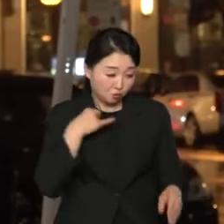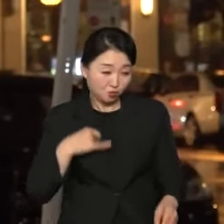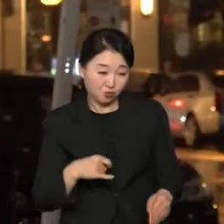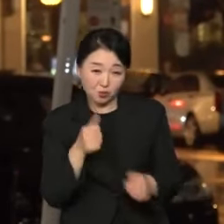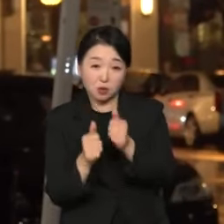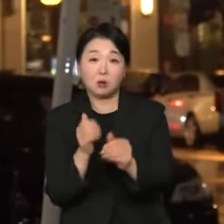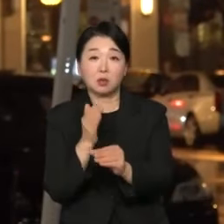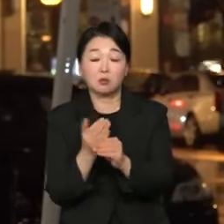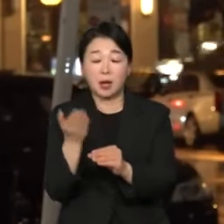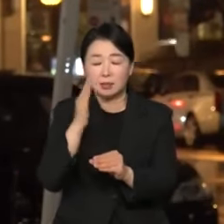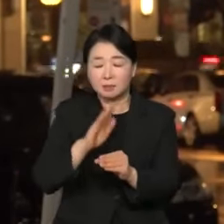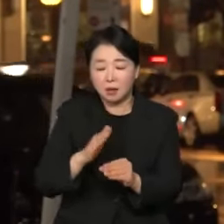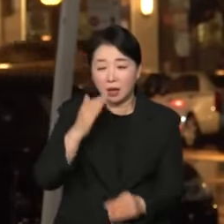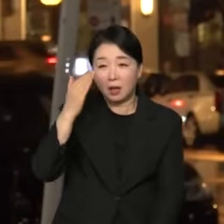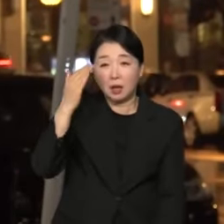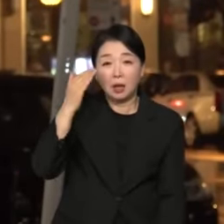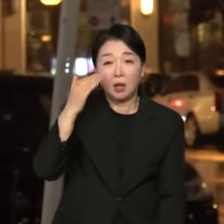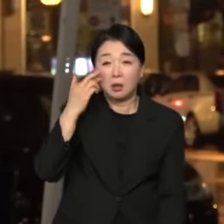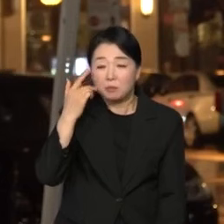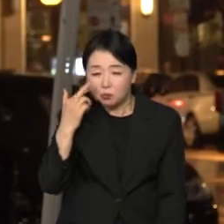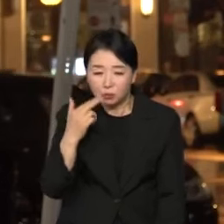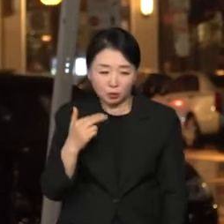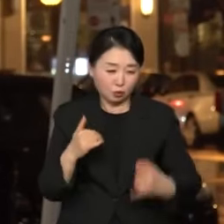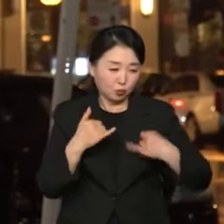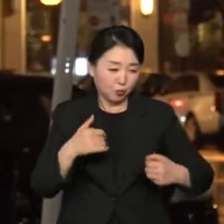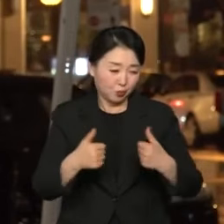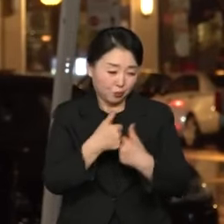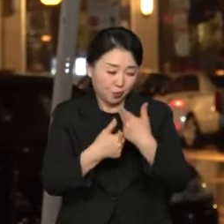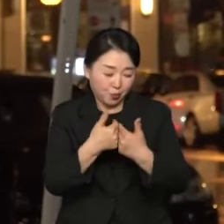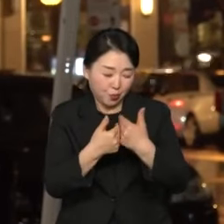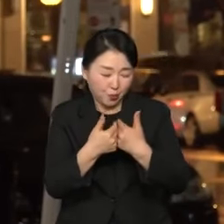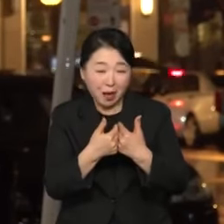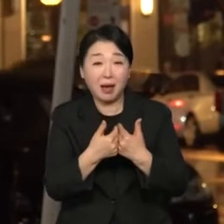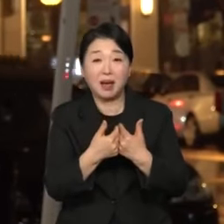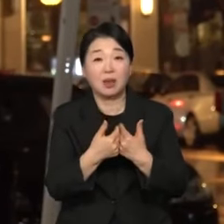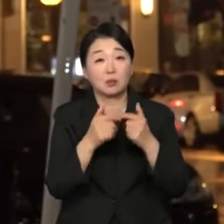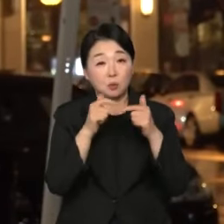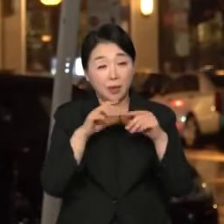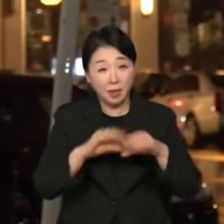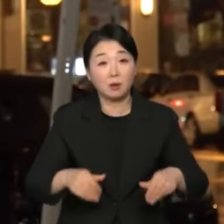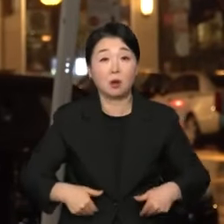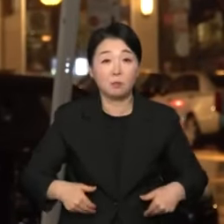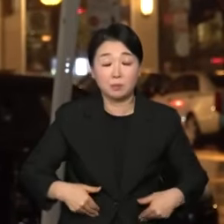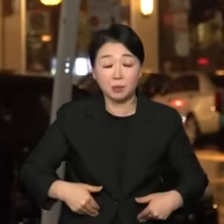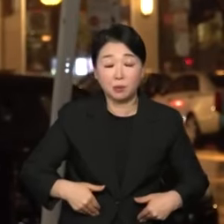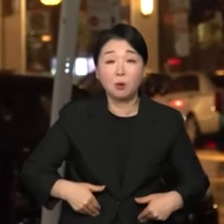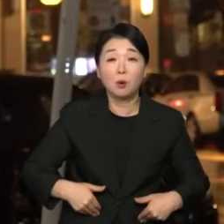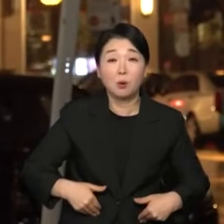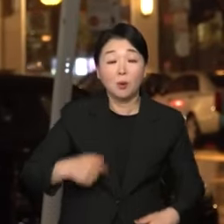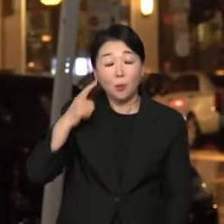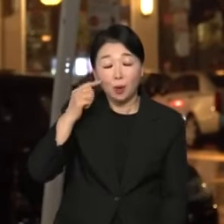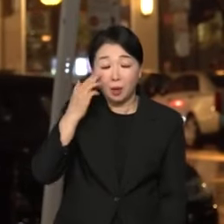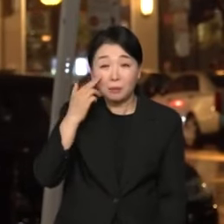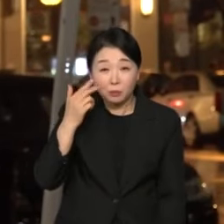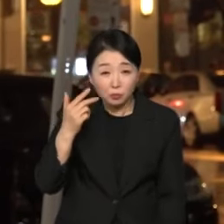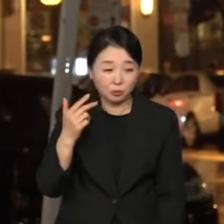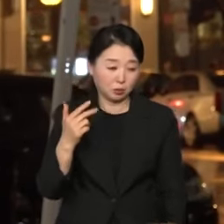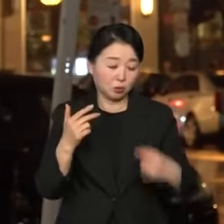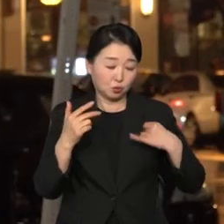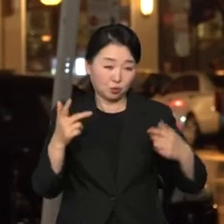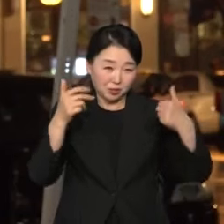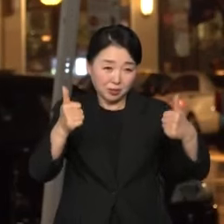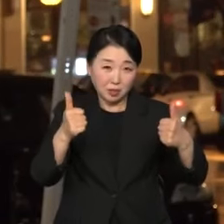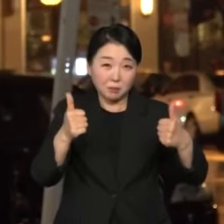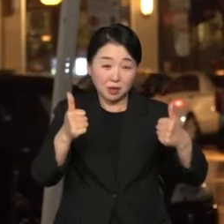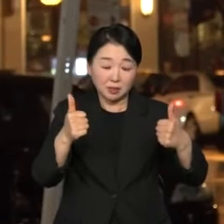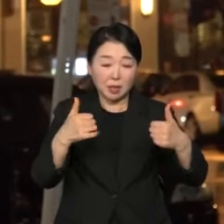양국이 대립으로 치닫는 것을 방지할 필요가 있다고 강조하며 미중 정상 간의 전화회담이 올봄 조만간